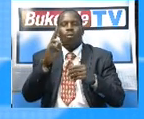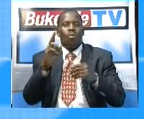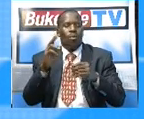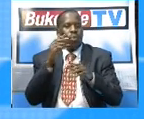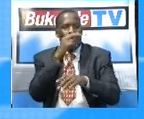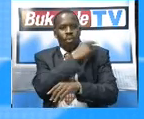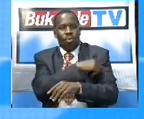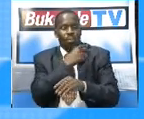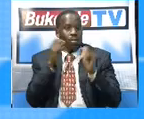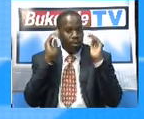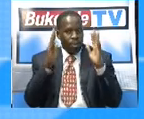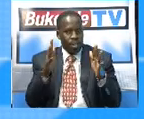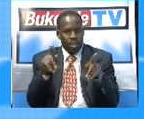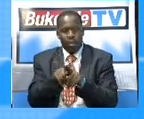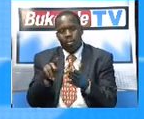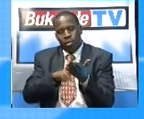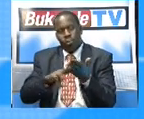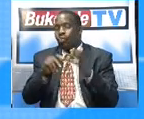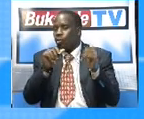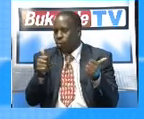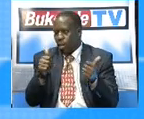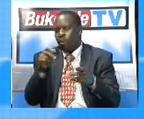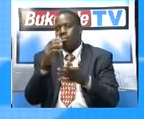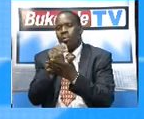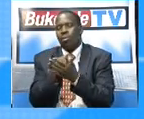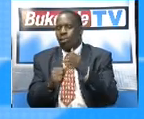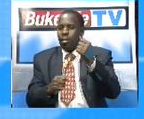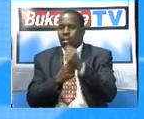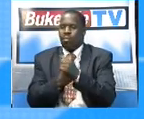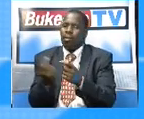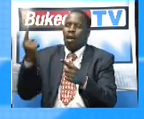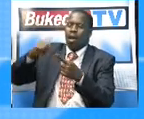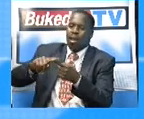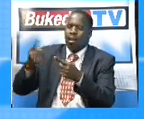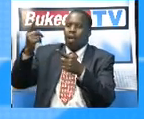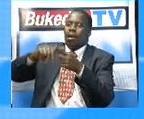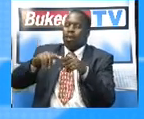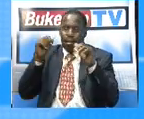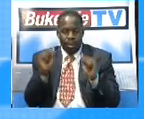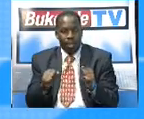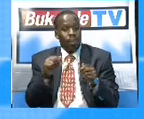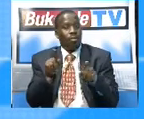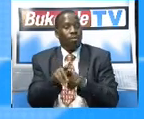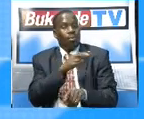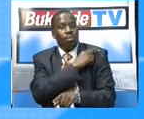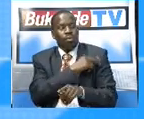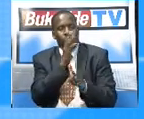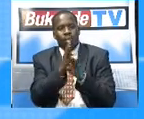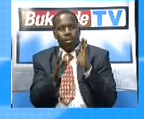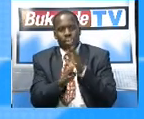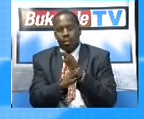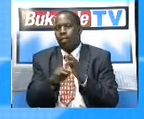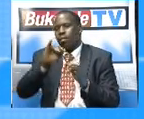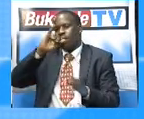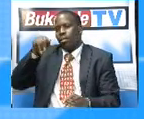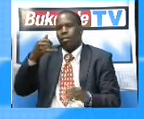abaliddukanya n'abalikozesa obutalyonoona ababawa obuyambi basobole n'okubawa ebirala. Eddwaliro lino lyazimbibwa eggwanga lya